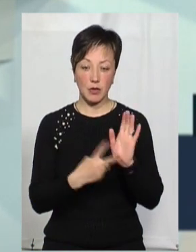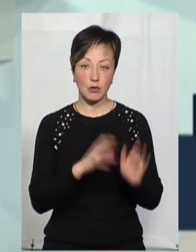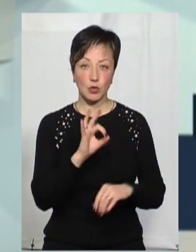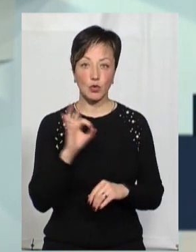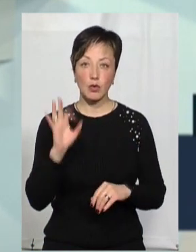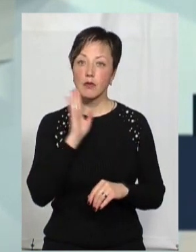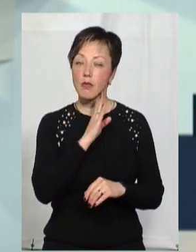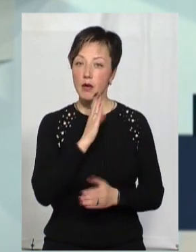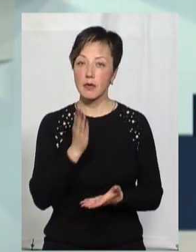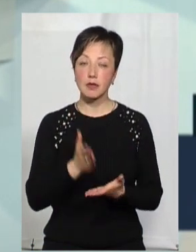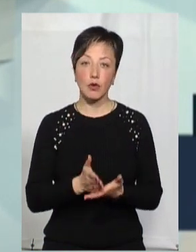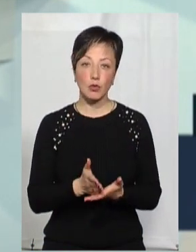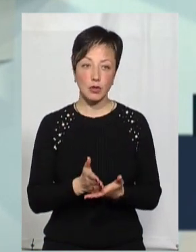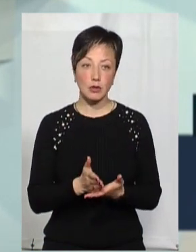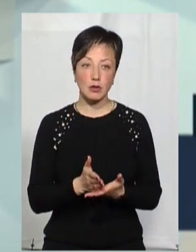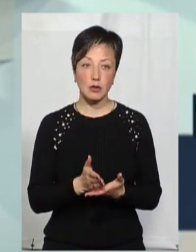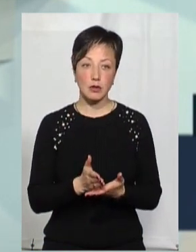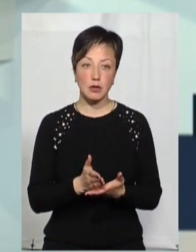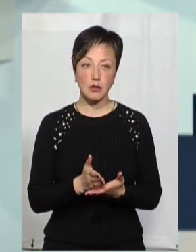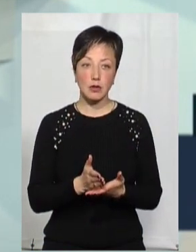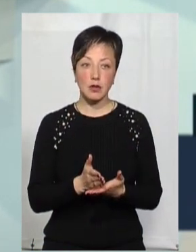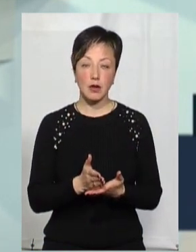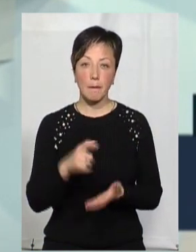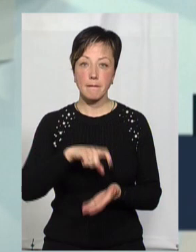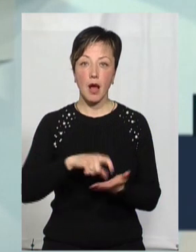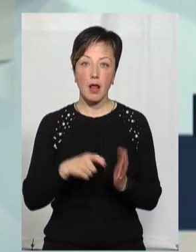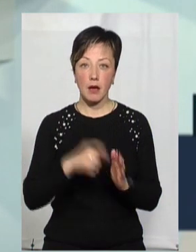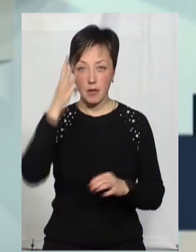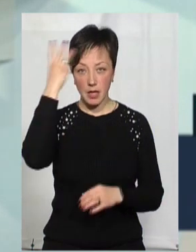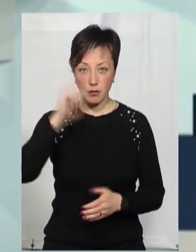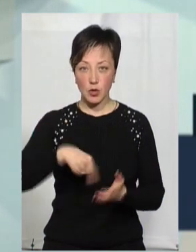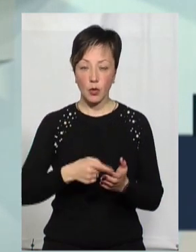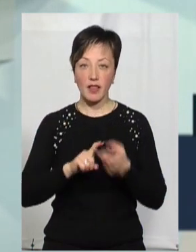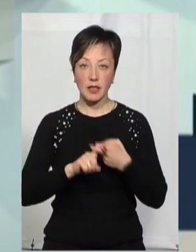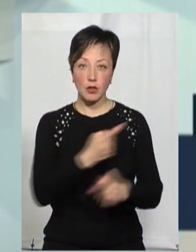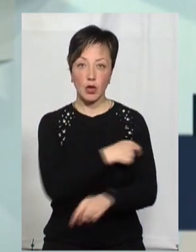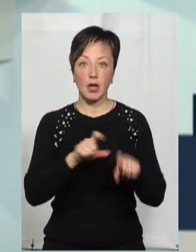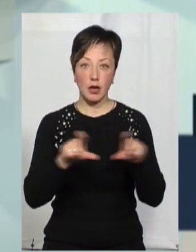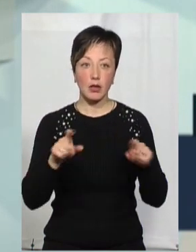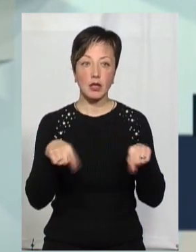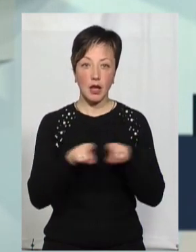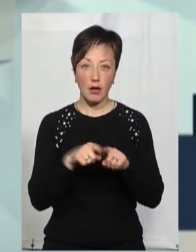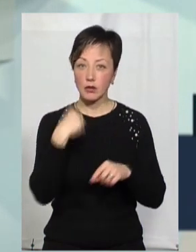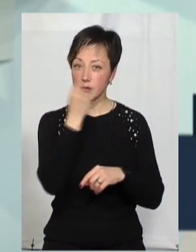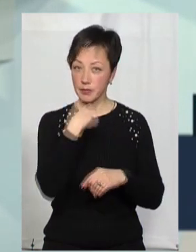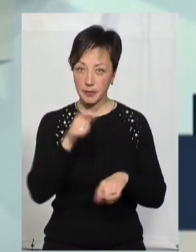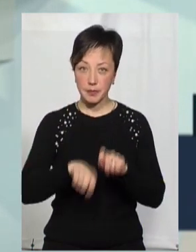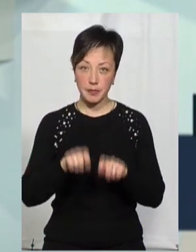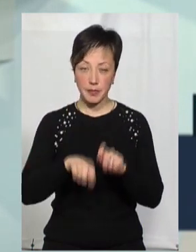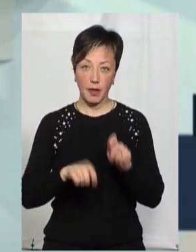17 годину, мама знаходиться в одній з палат Хмельницької міської інфекційної лікарні. В неї також забрали